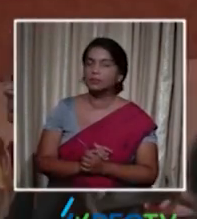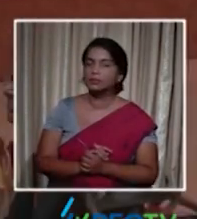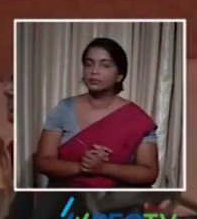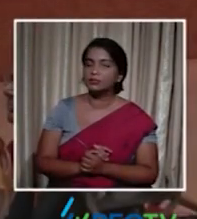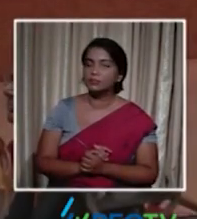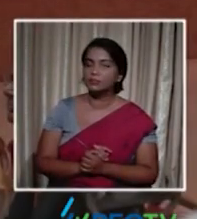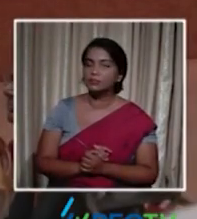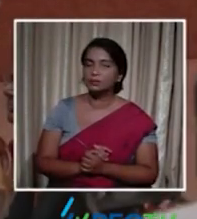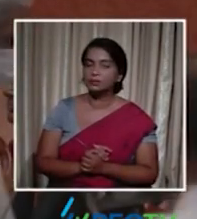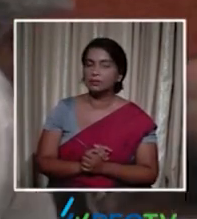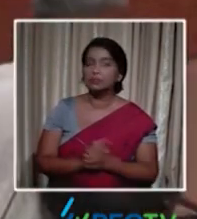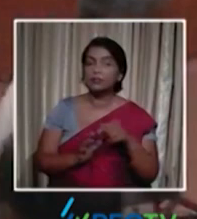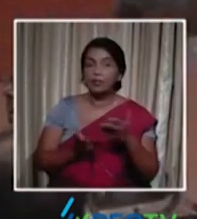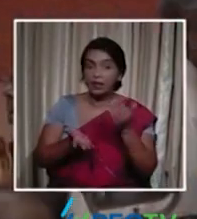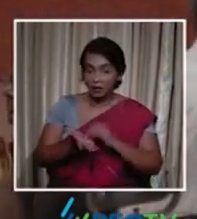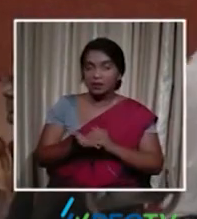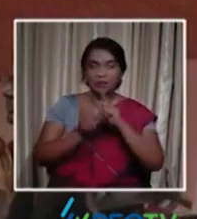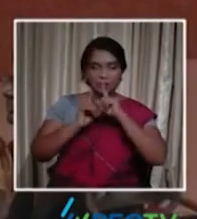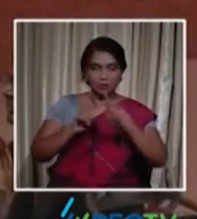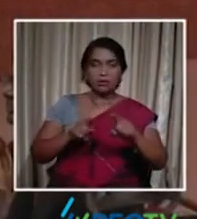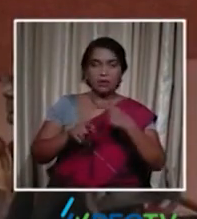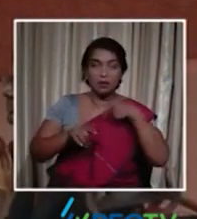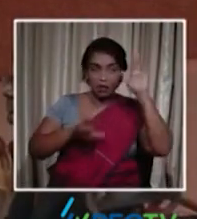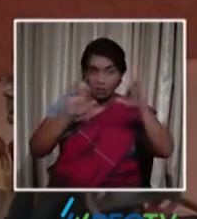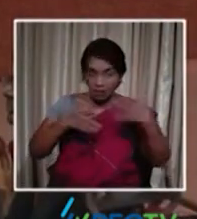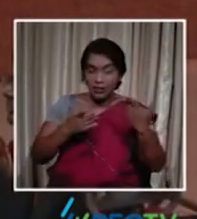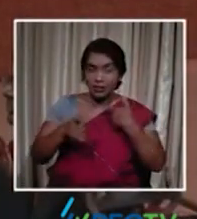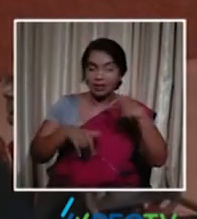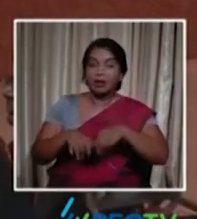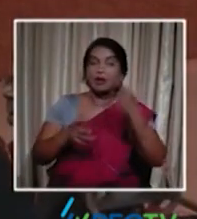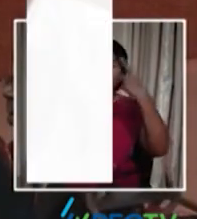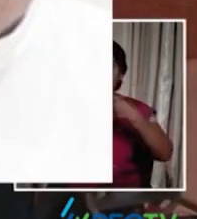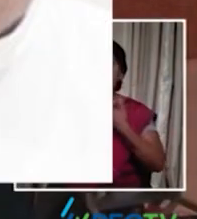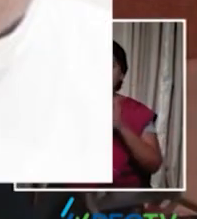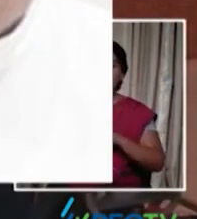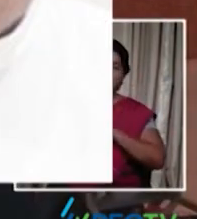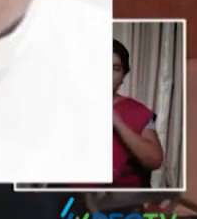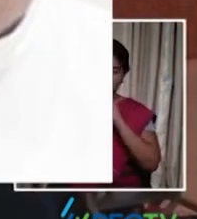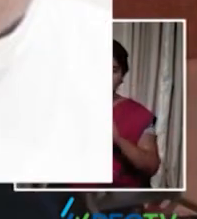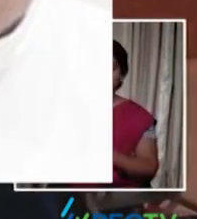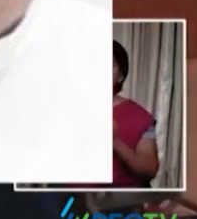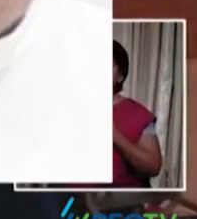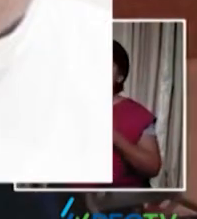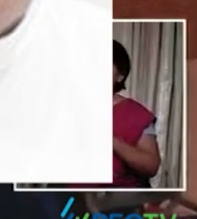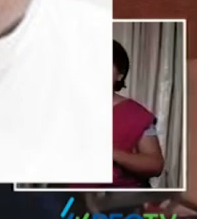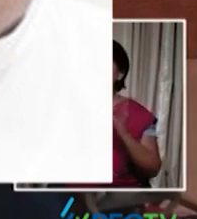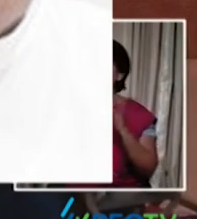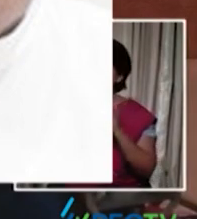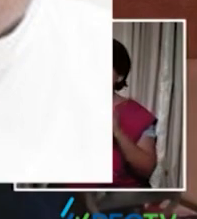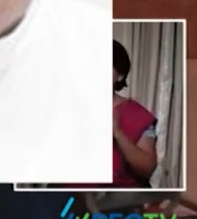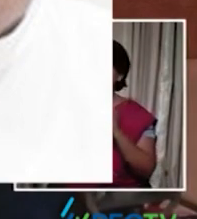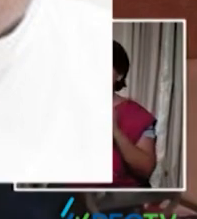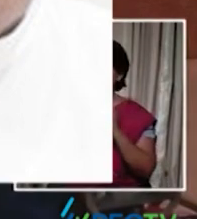මෙම රහස් ඡන්ද විමසීමේදී පාර්ලිමේන්තු මන්ත්‍රීවරුන් 225 දෙනා තුරින් සෙල්වරාජා ගජේන්ද්‍රන් සහ ජීජී පොන්නම්බලම්